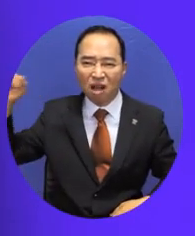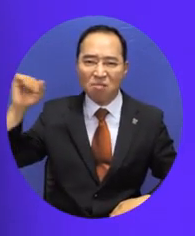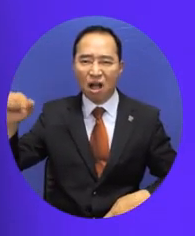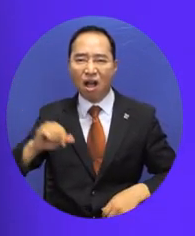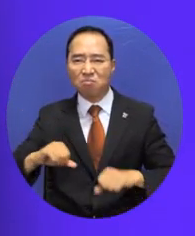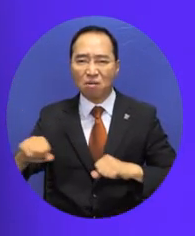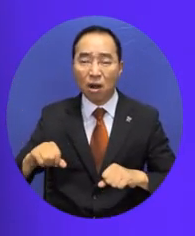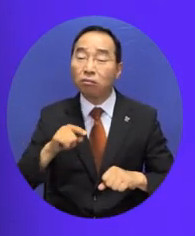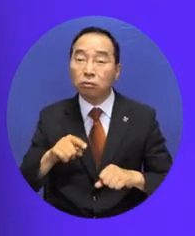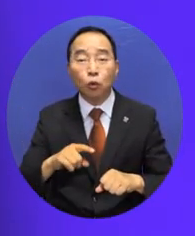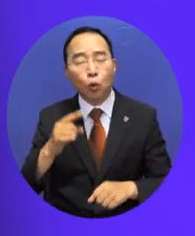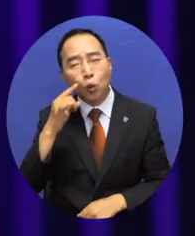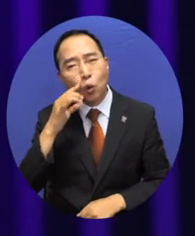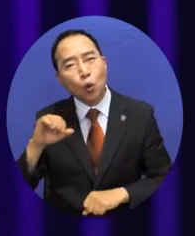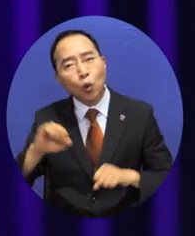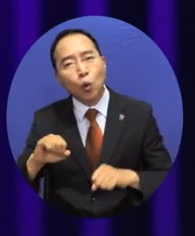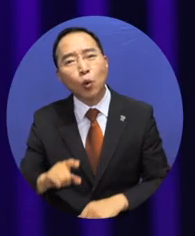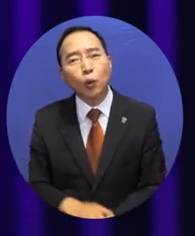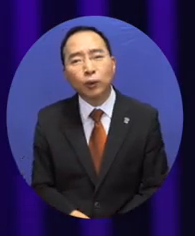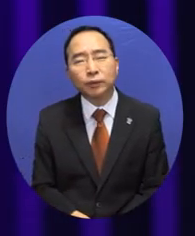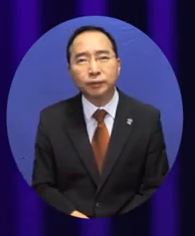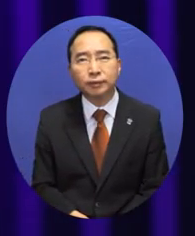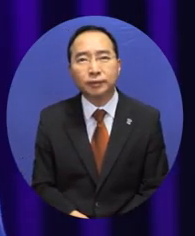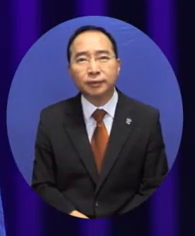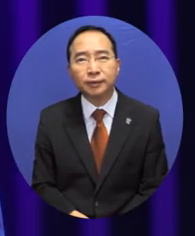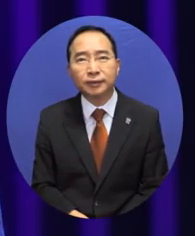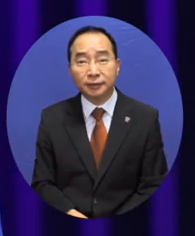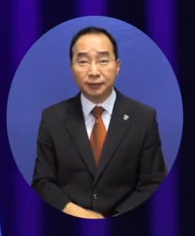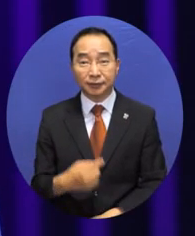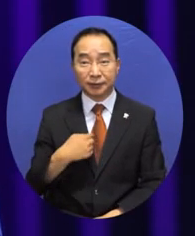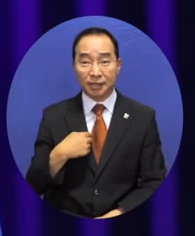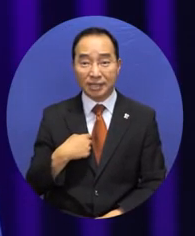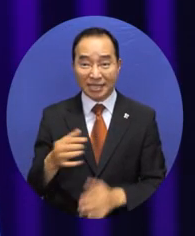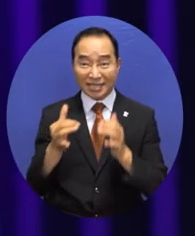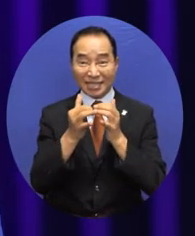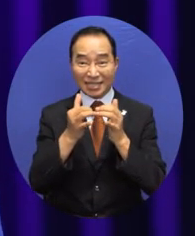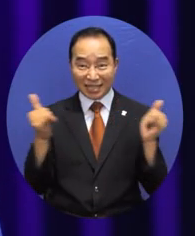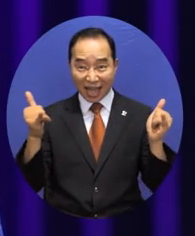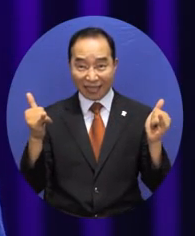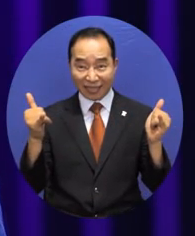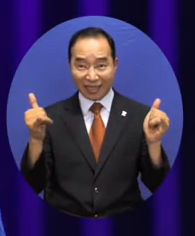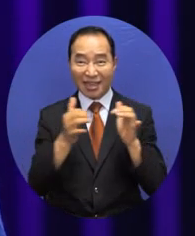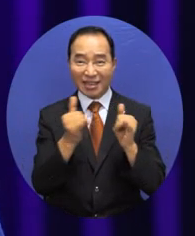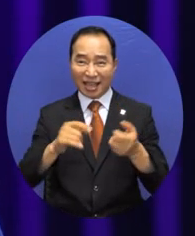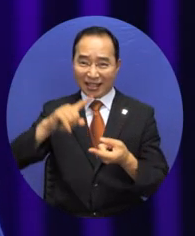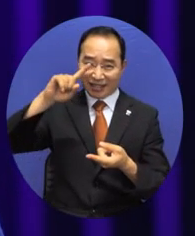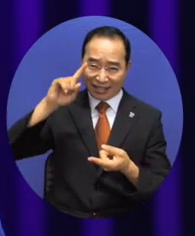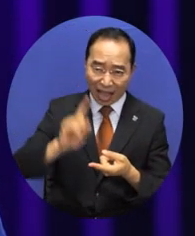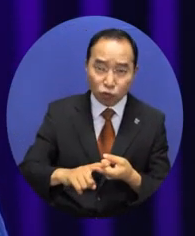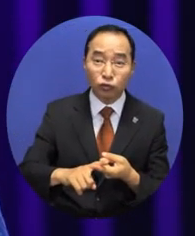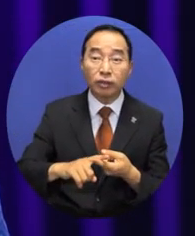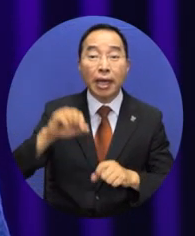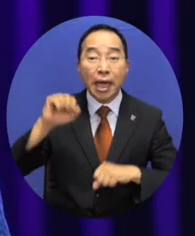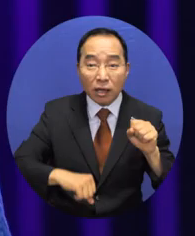참 궁금한데요. 우선 저는 인간이 가장 인간다운 순간이라고